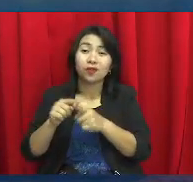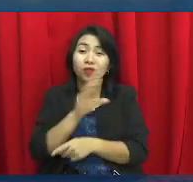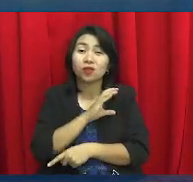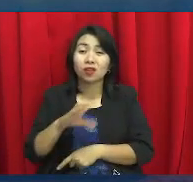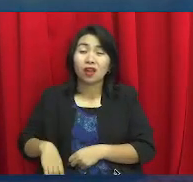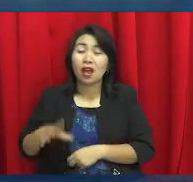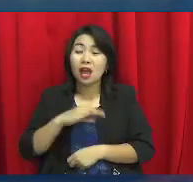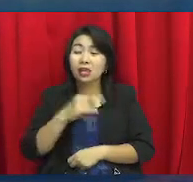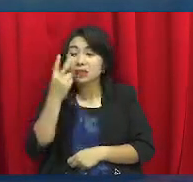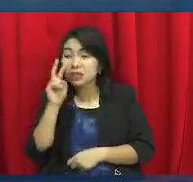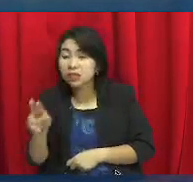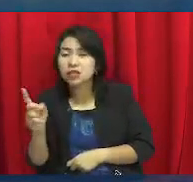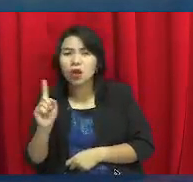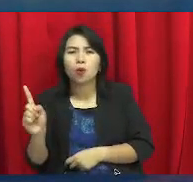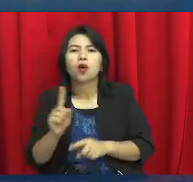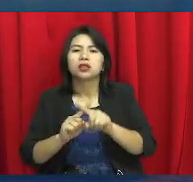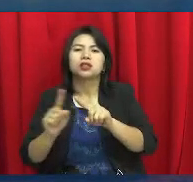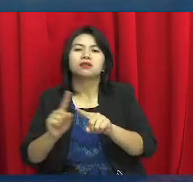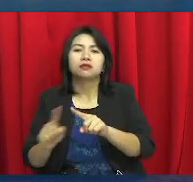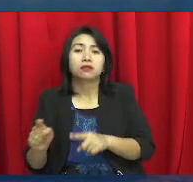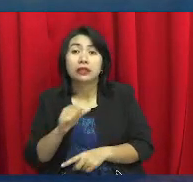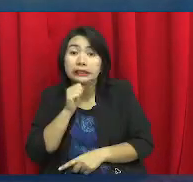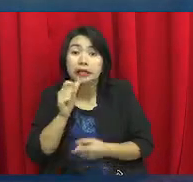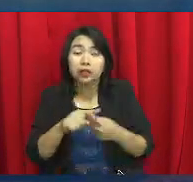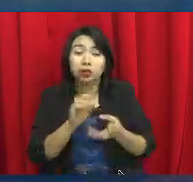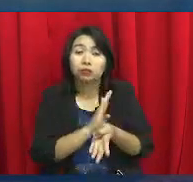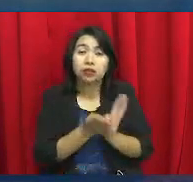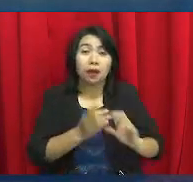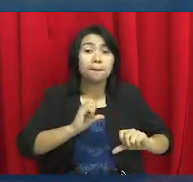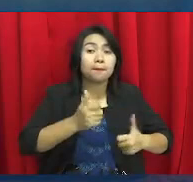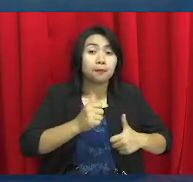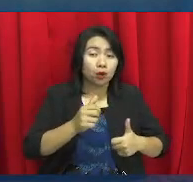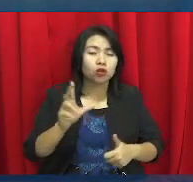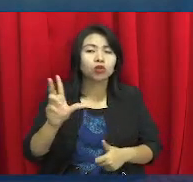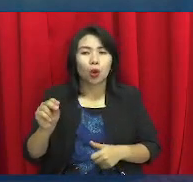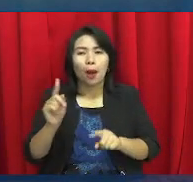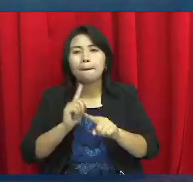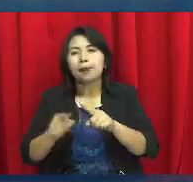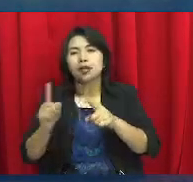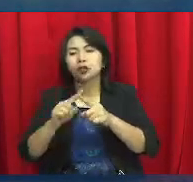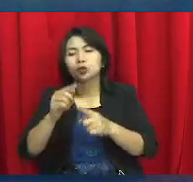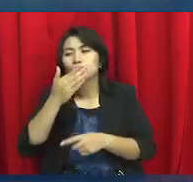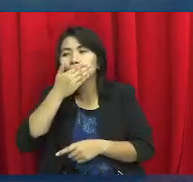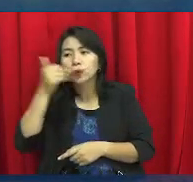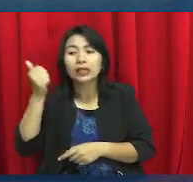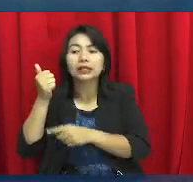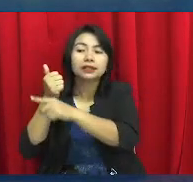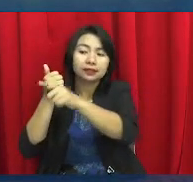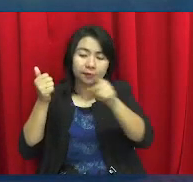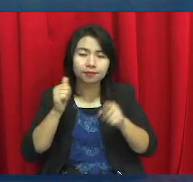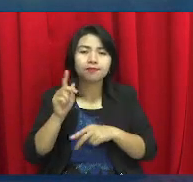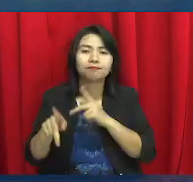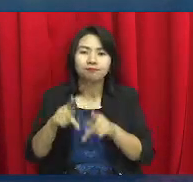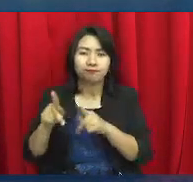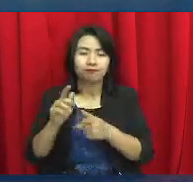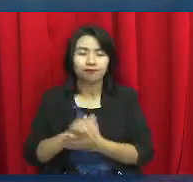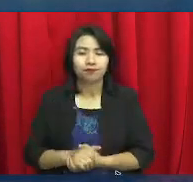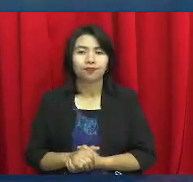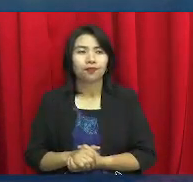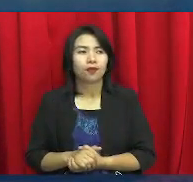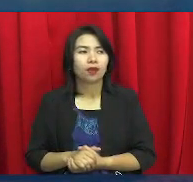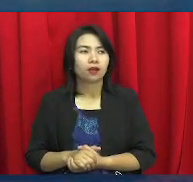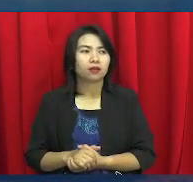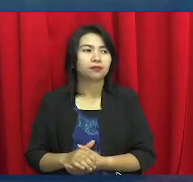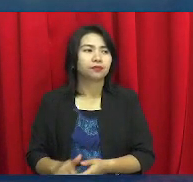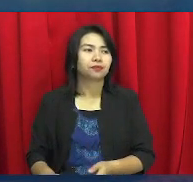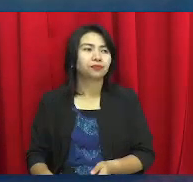yun para yabangan sila. Papakita natin yung kaibahan para ma-win natin sila. That's right. So that they will have that thinking. You see, so that